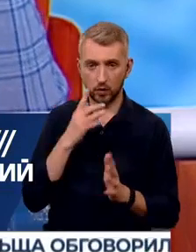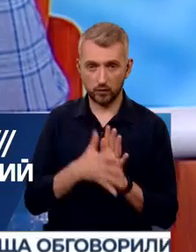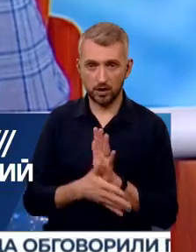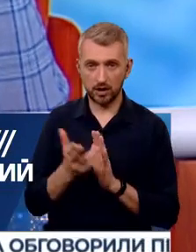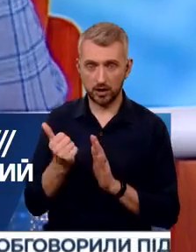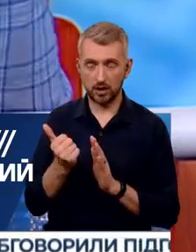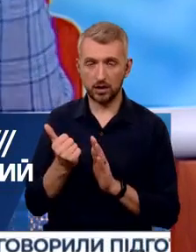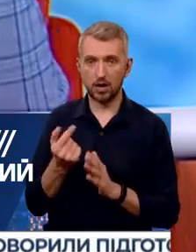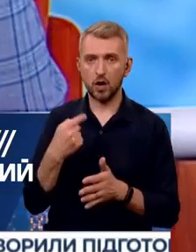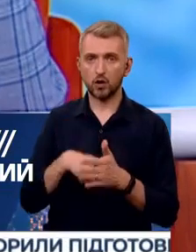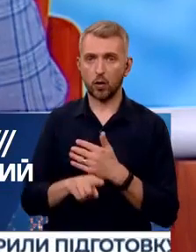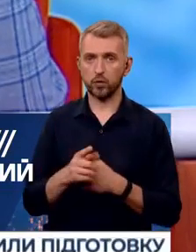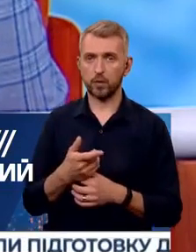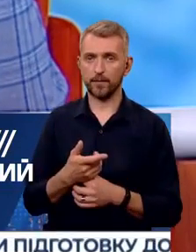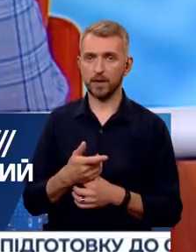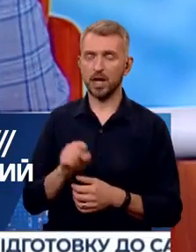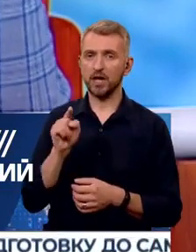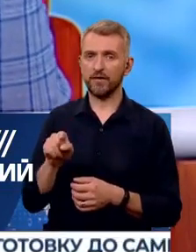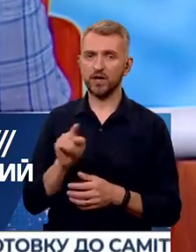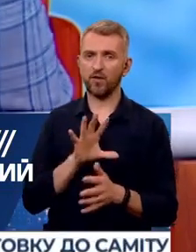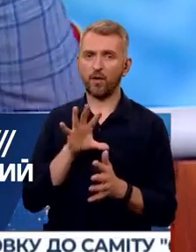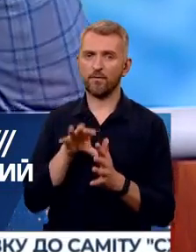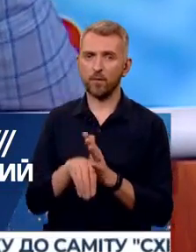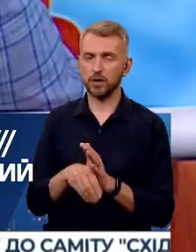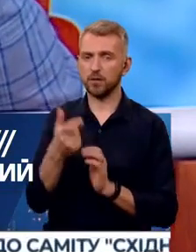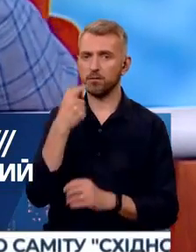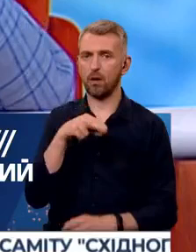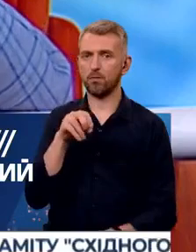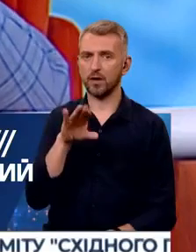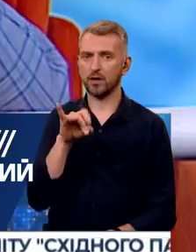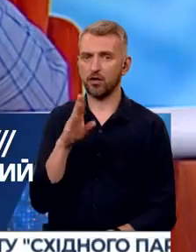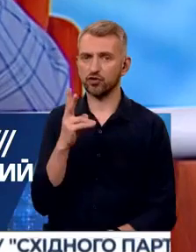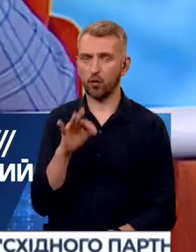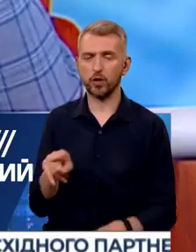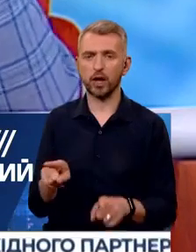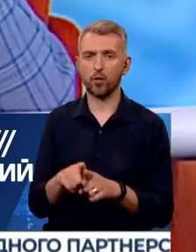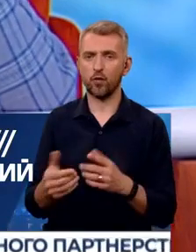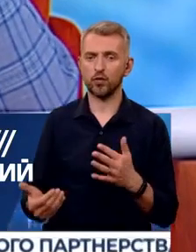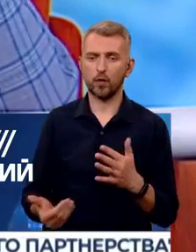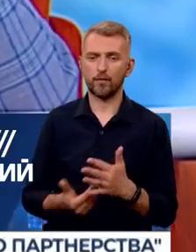Розумієте, так? Тобто він вводить, пан Петрашко,